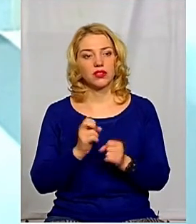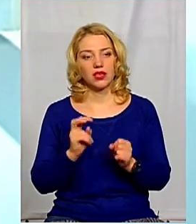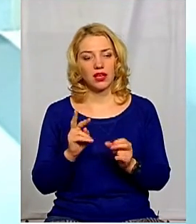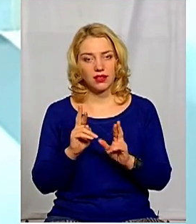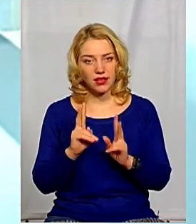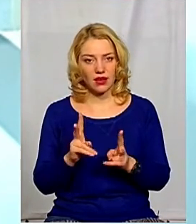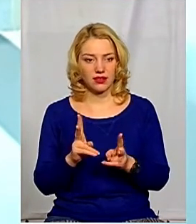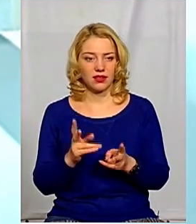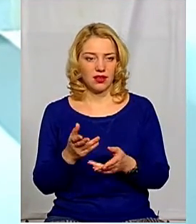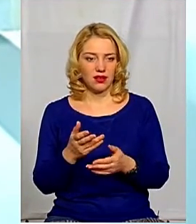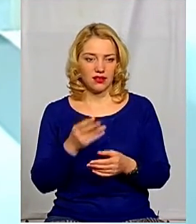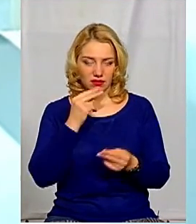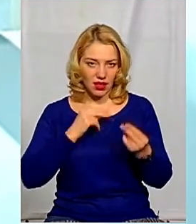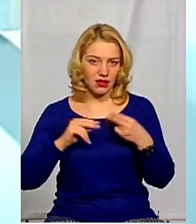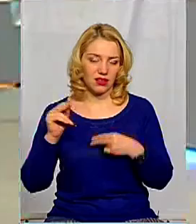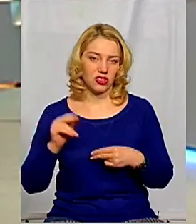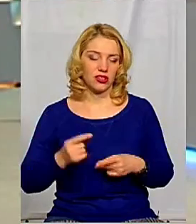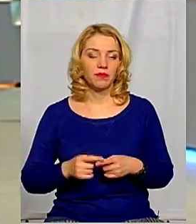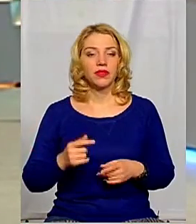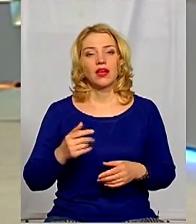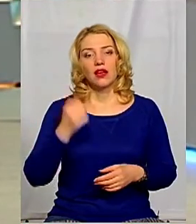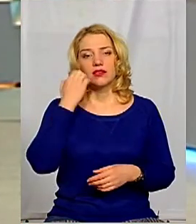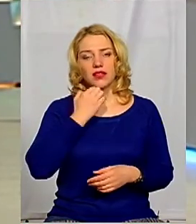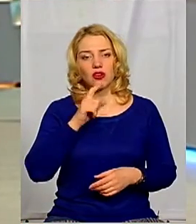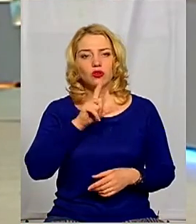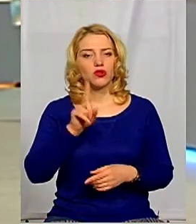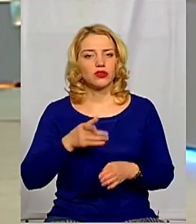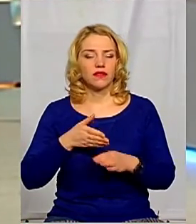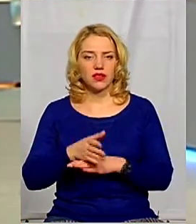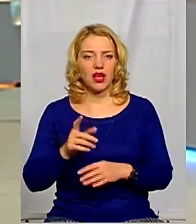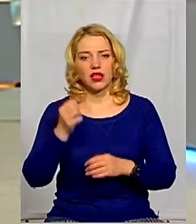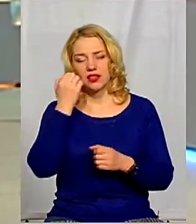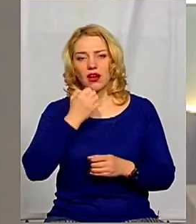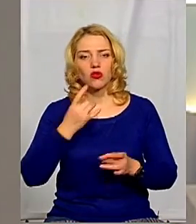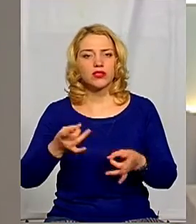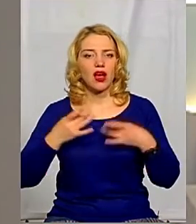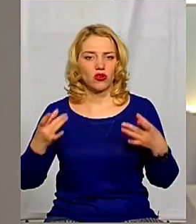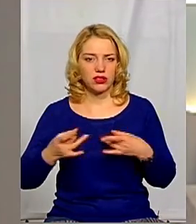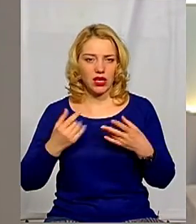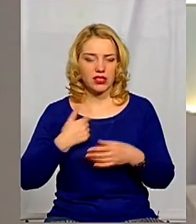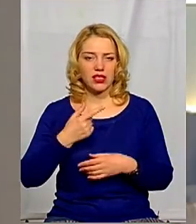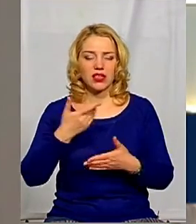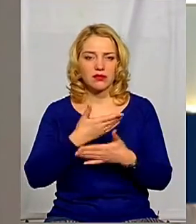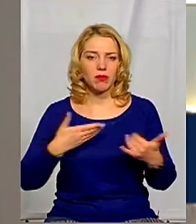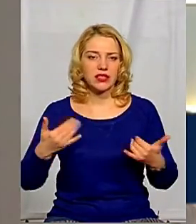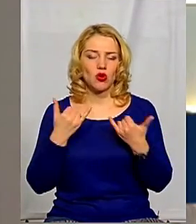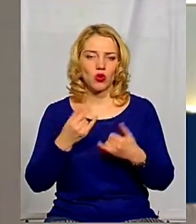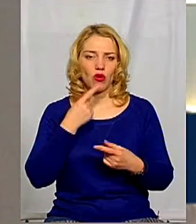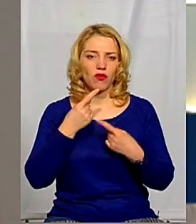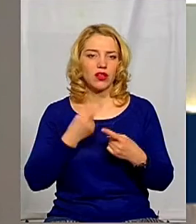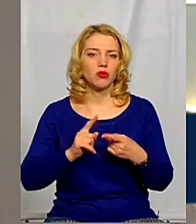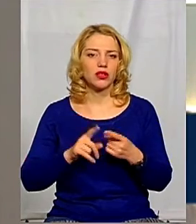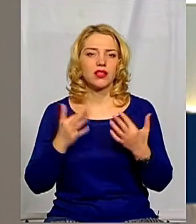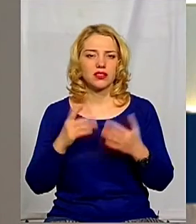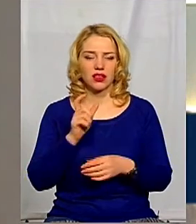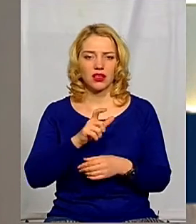ми найкращим чином. Я вам дякую, пані Валентина, що завітали. Дякую за роз'яснення. Ми сьогодні говорили про те,